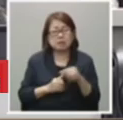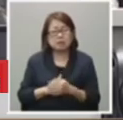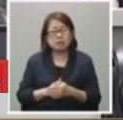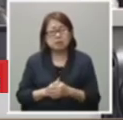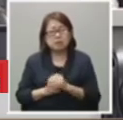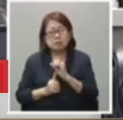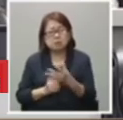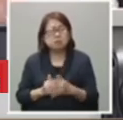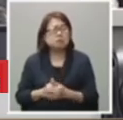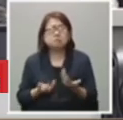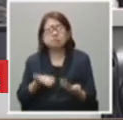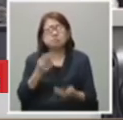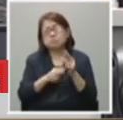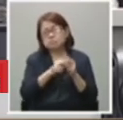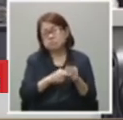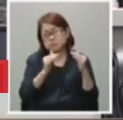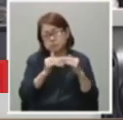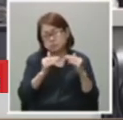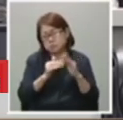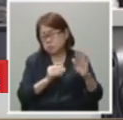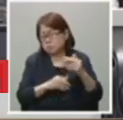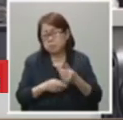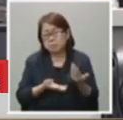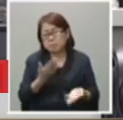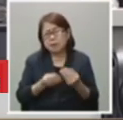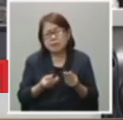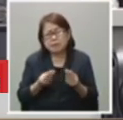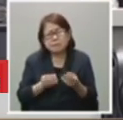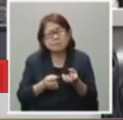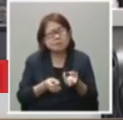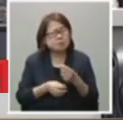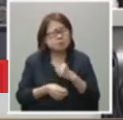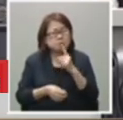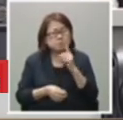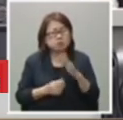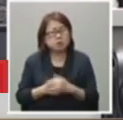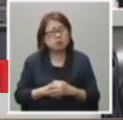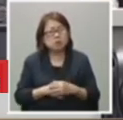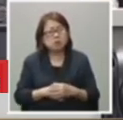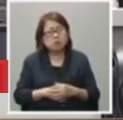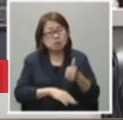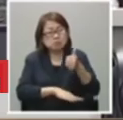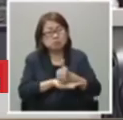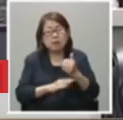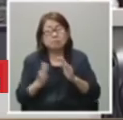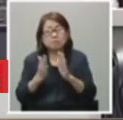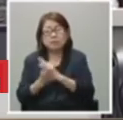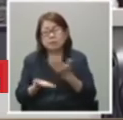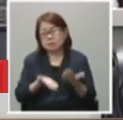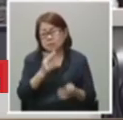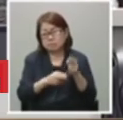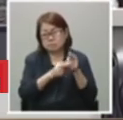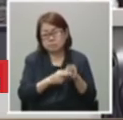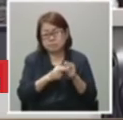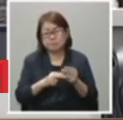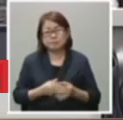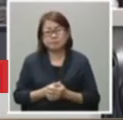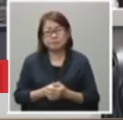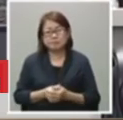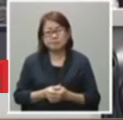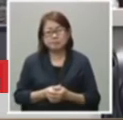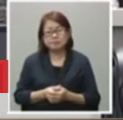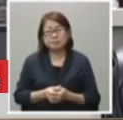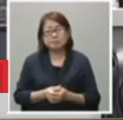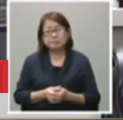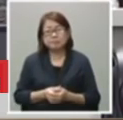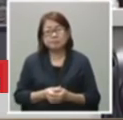บังน้ำไฟฟิก็เป็นสิทธิของท่านไม่ว่ากันครับรายละเอียดเล็กๆน้อยๆคนเป็นผู้นำประเทศก็ให้ท่านอยู่ได้ก็แล้วแต่ท่านชาวบ้านก็เชียนโต